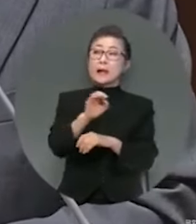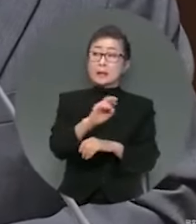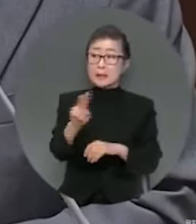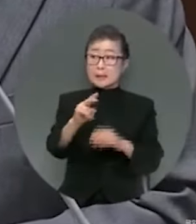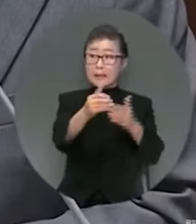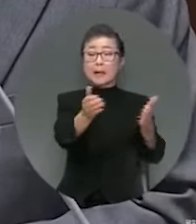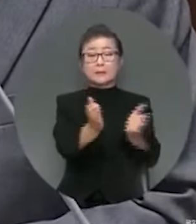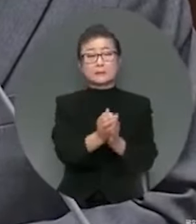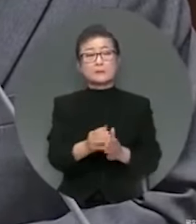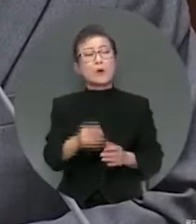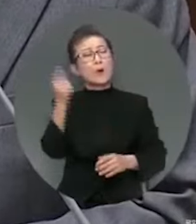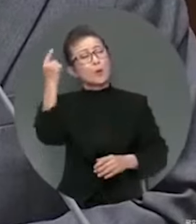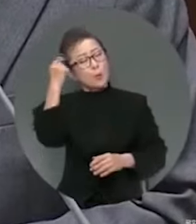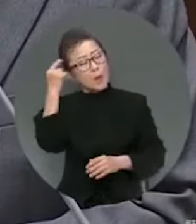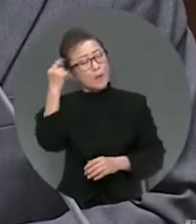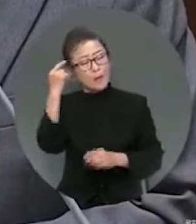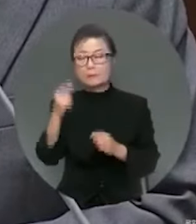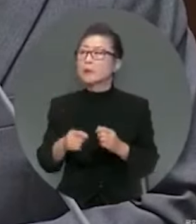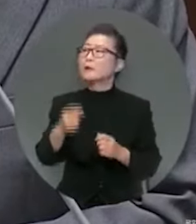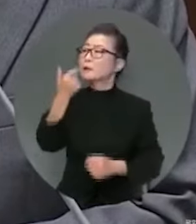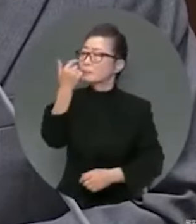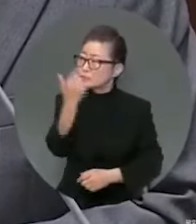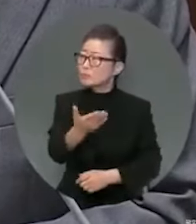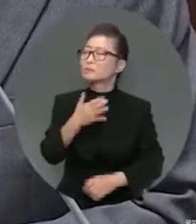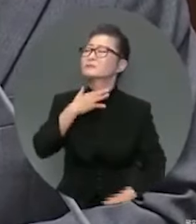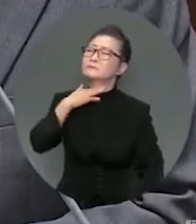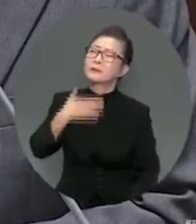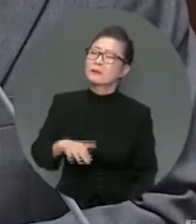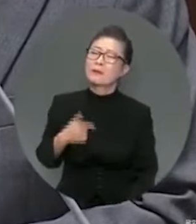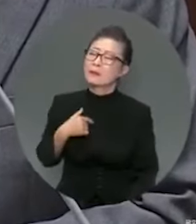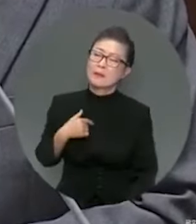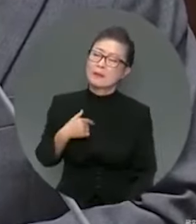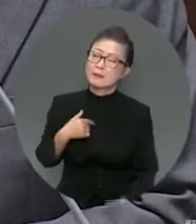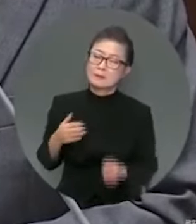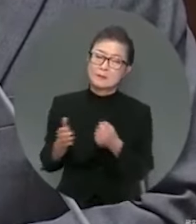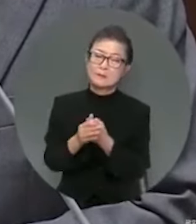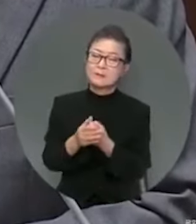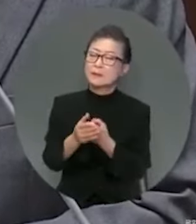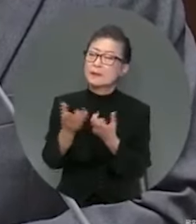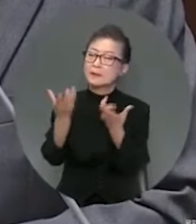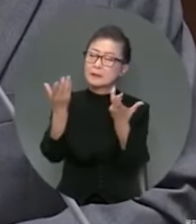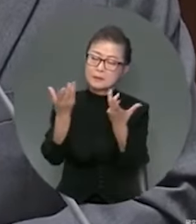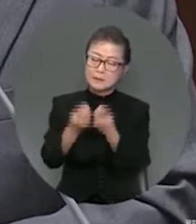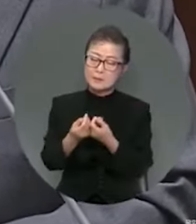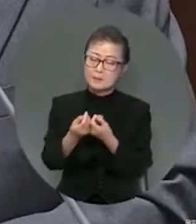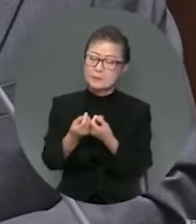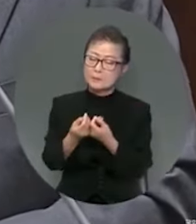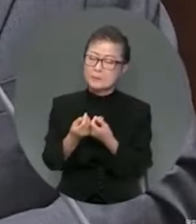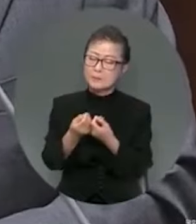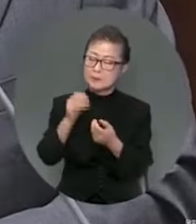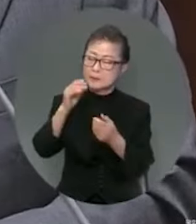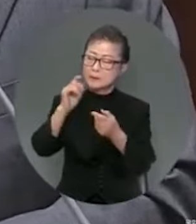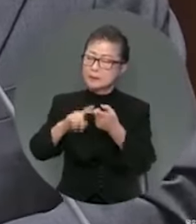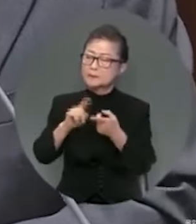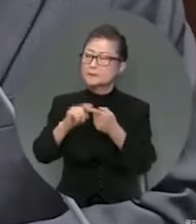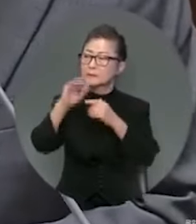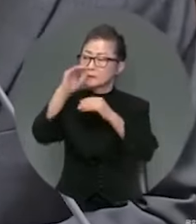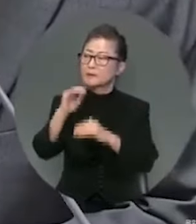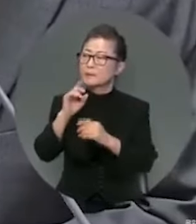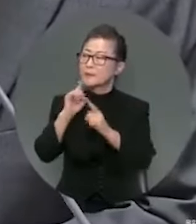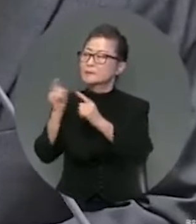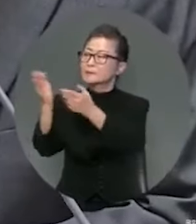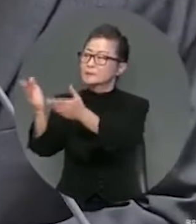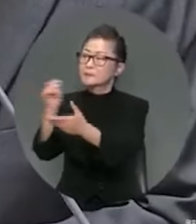왜 그러시느냐고 여쭤본 적이 없습니다. 그렇기 때문에 제가 그 내용은 여기서 말씀드리기 어렵겠습니다.